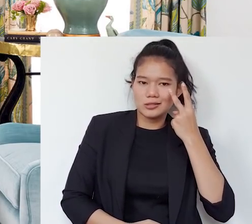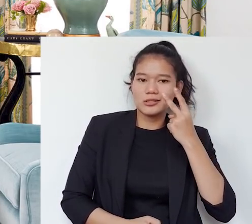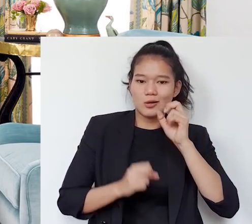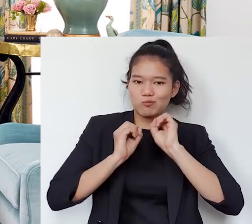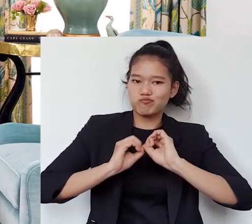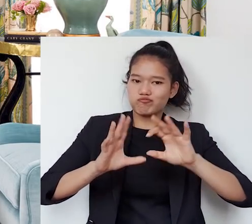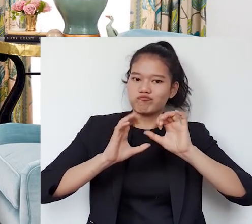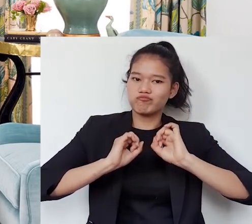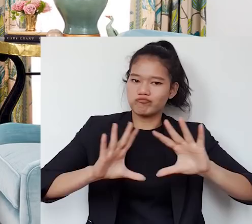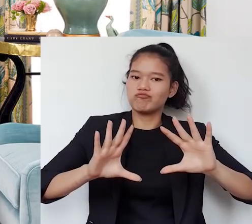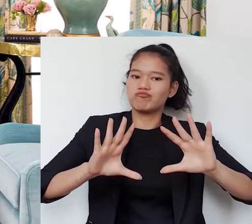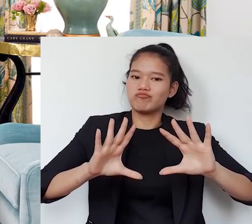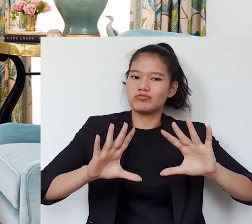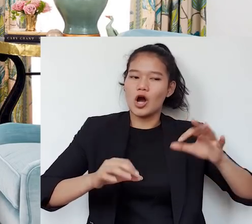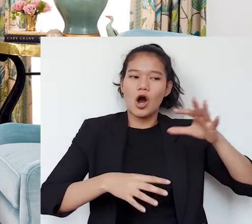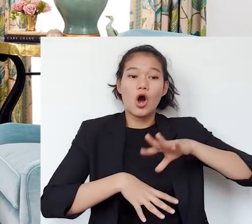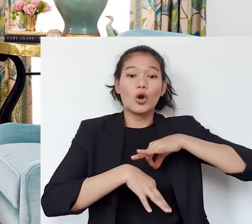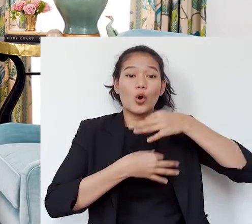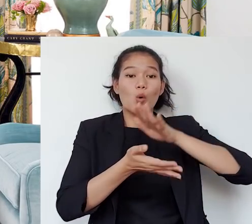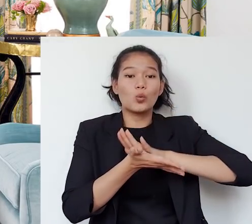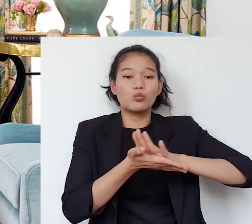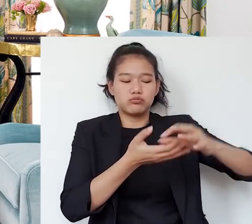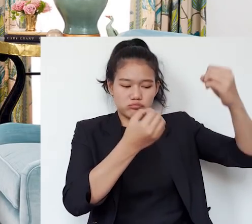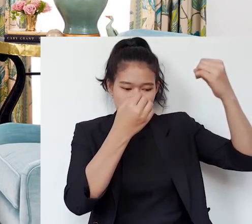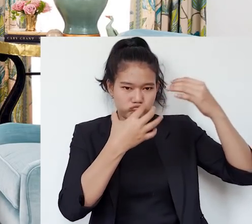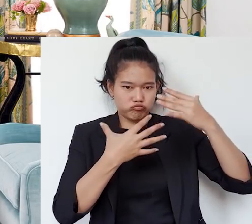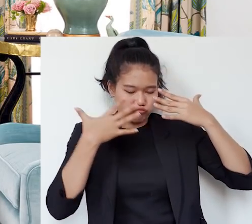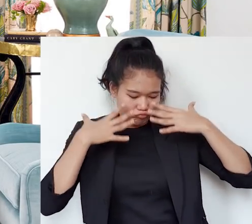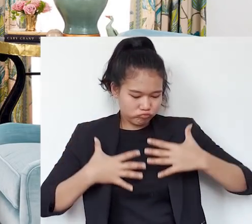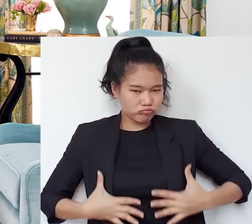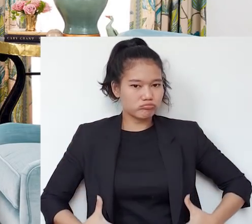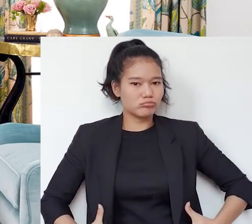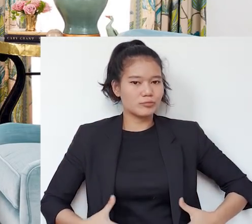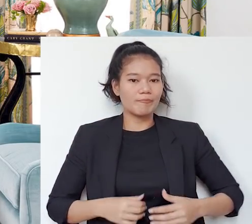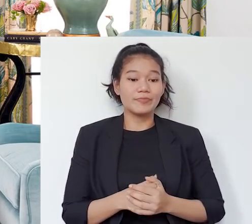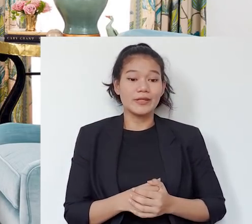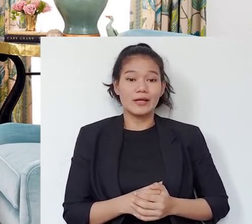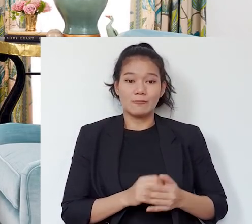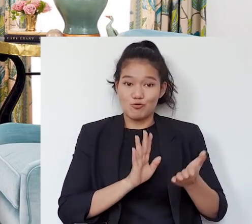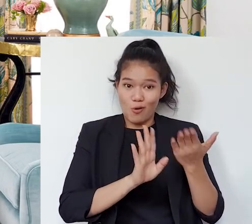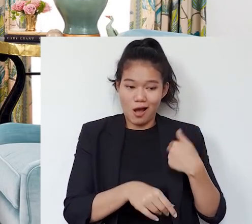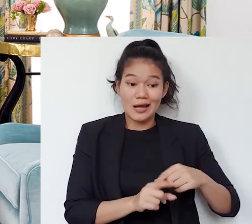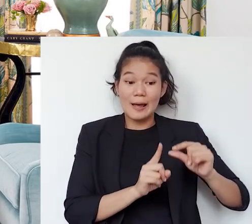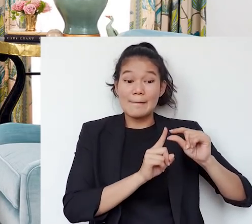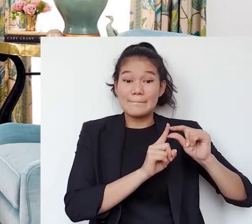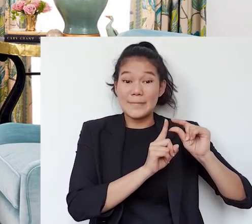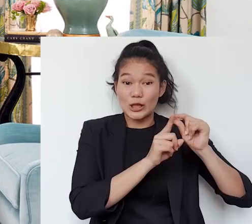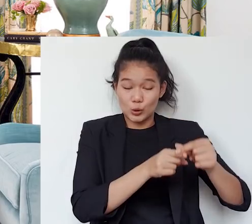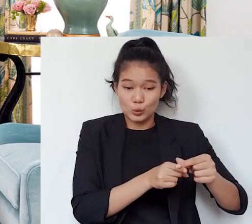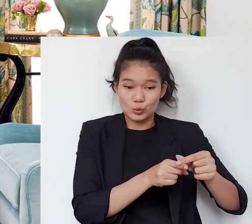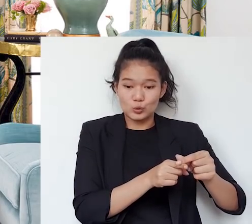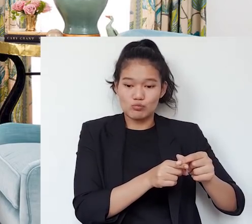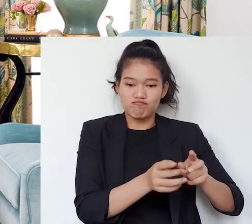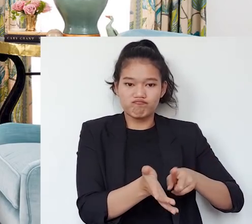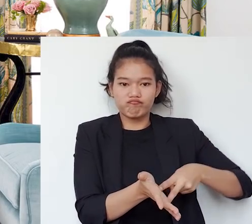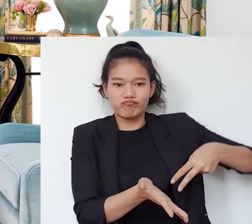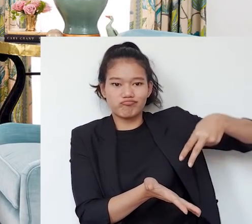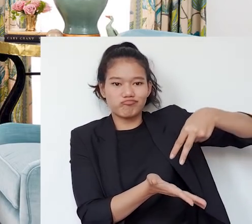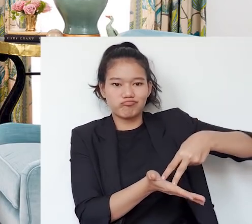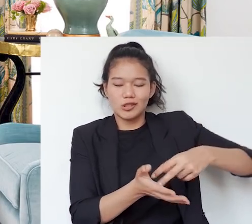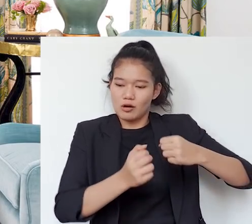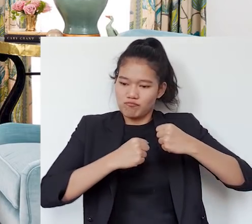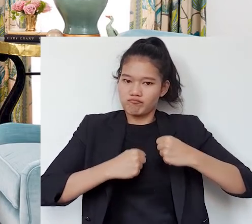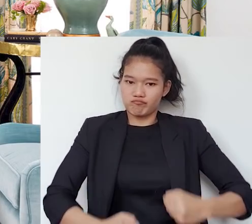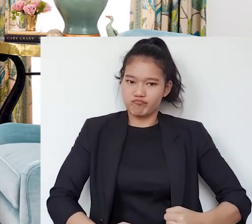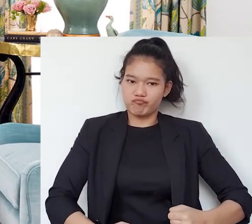dengan penuh roh. Sekali lagi, Petrus berdiri untuk bersaksi